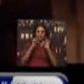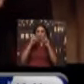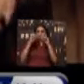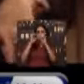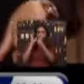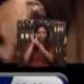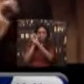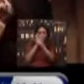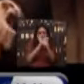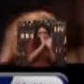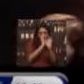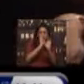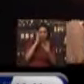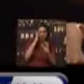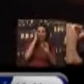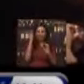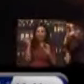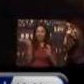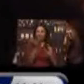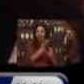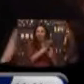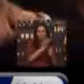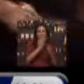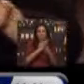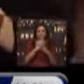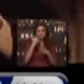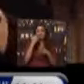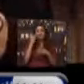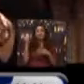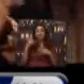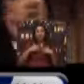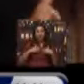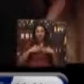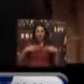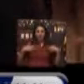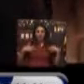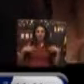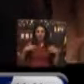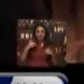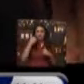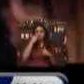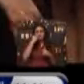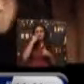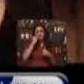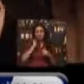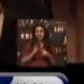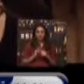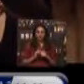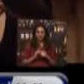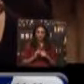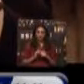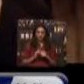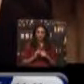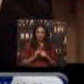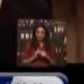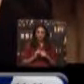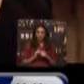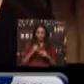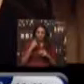وكان في سرير بيتحط تحت الكاميرا على طول علشان بين المشهد والتاني انام، عشان كان عندي التهاب قوي.